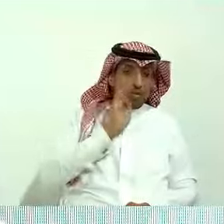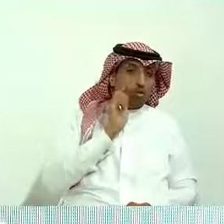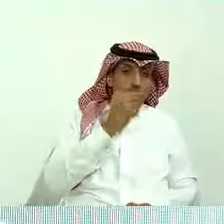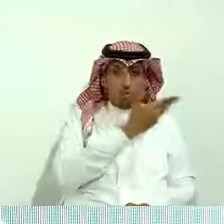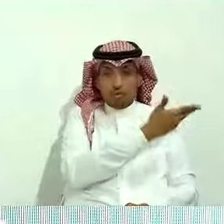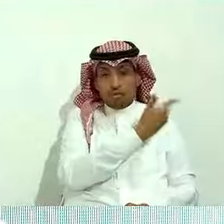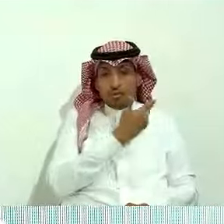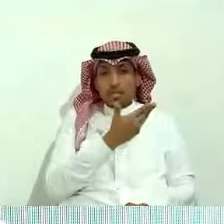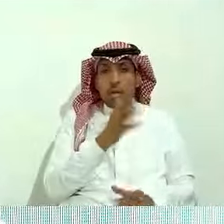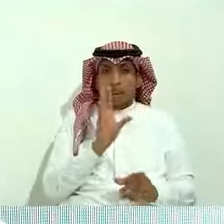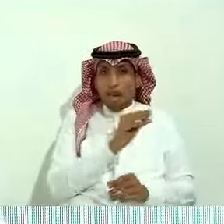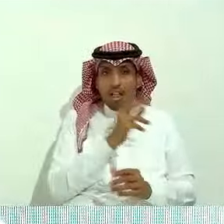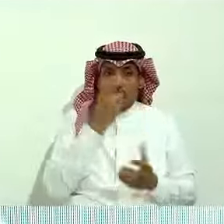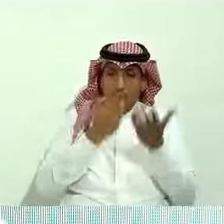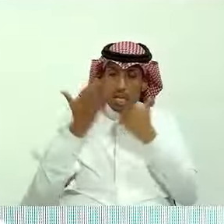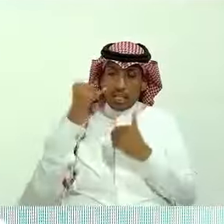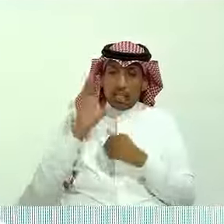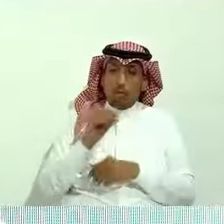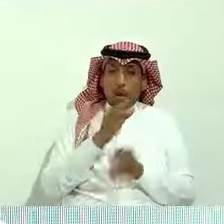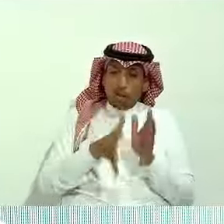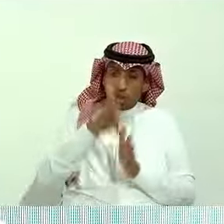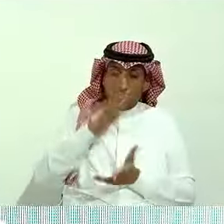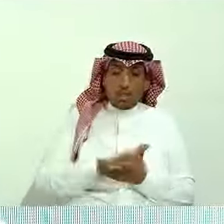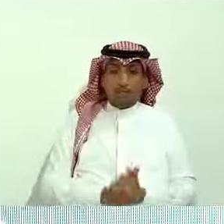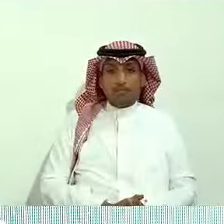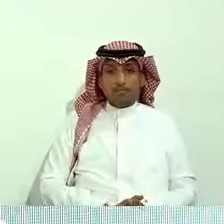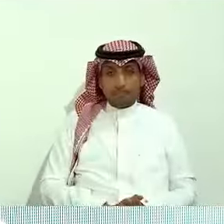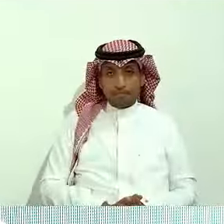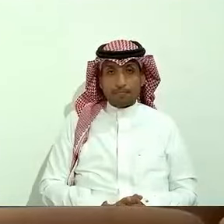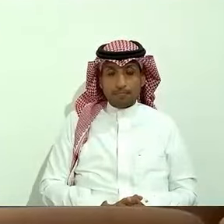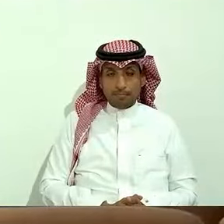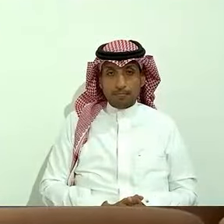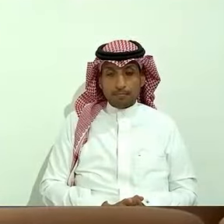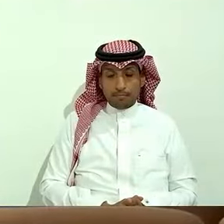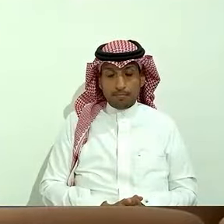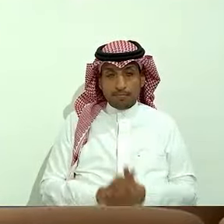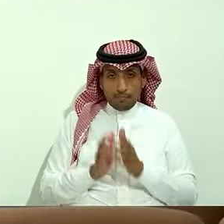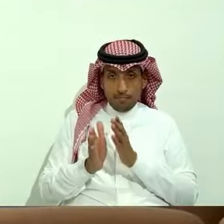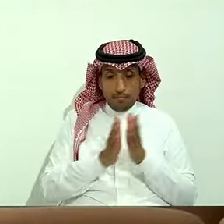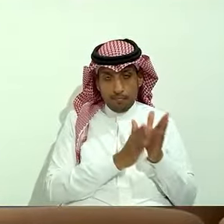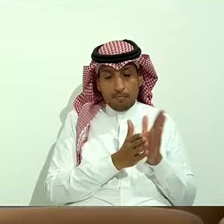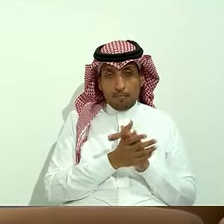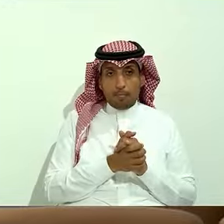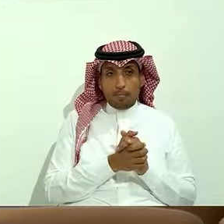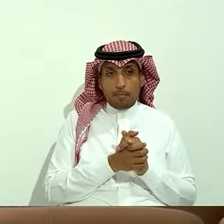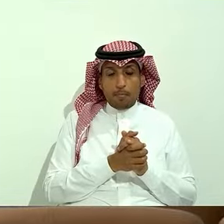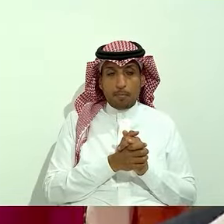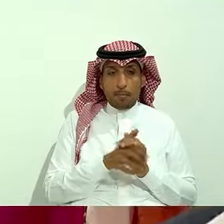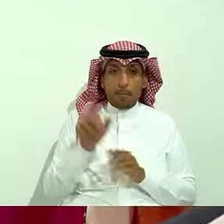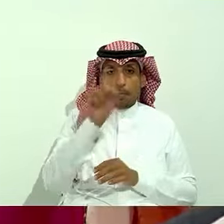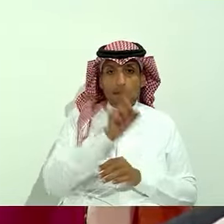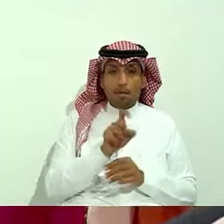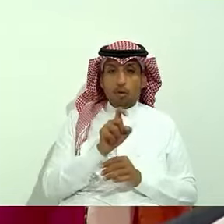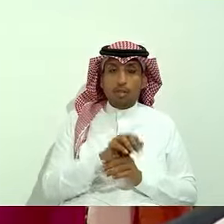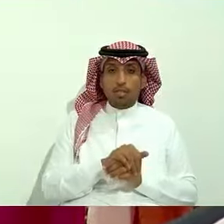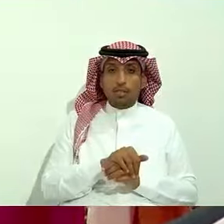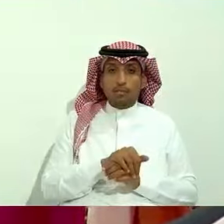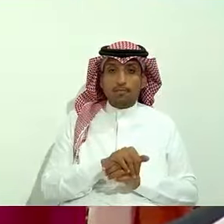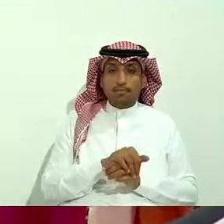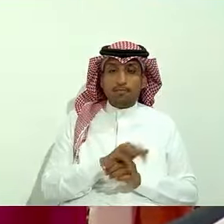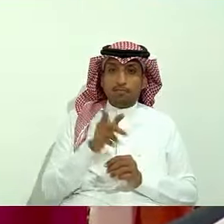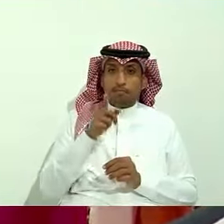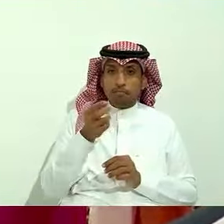فيها التقليدي وفيها الحديث. أكيد حكينا أنا الدكتور ليلى أن كيف أعتقد هي مجرد